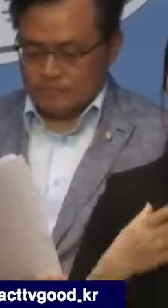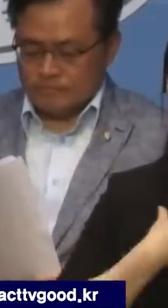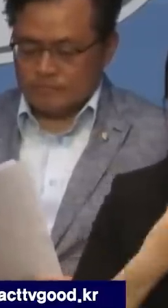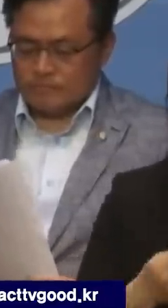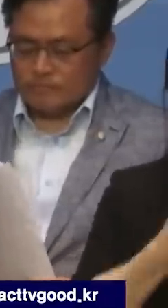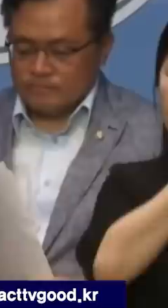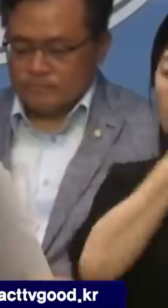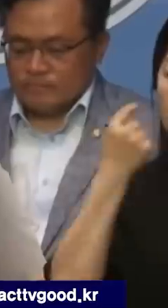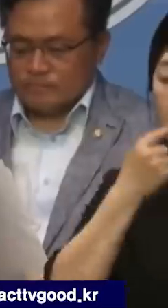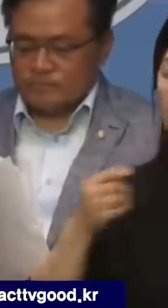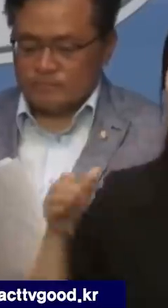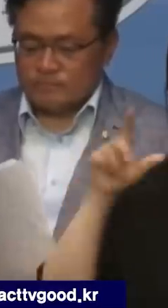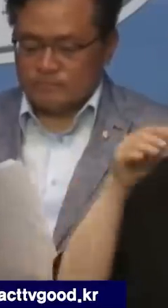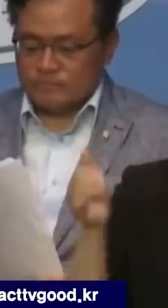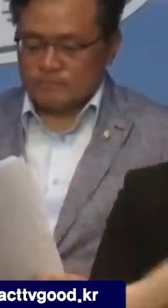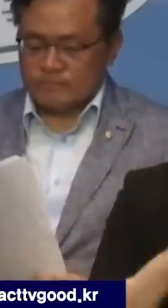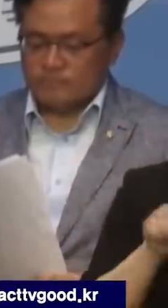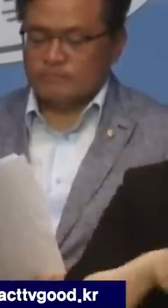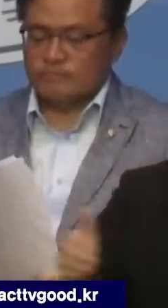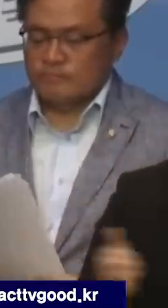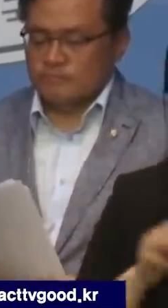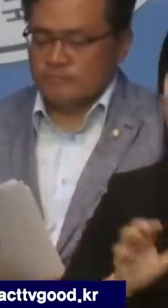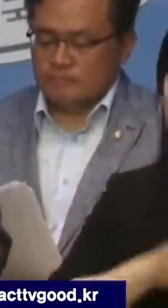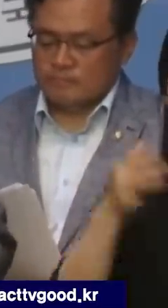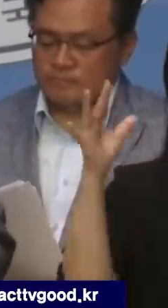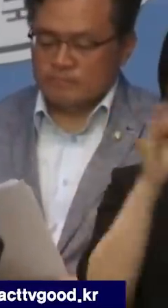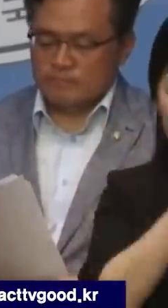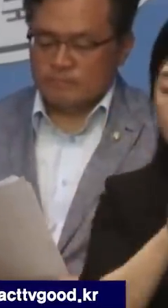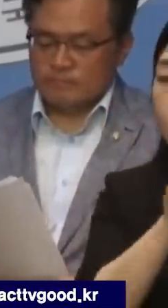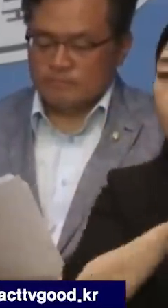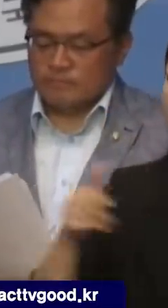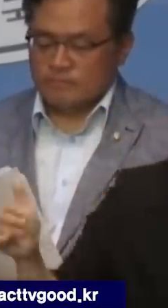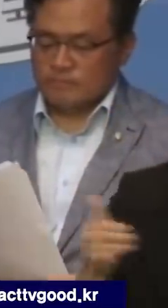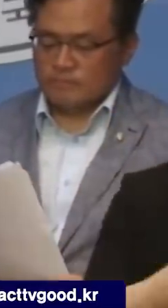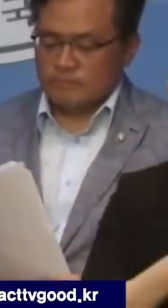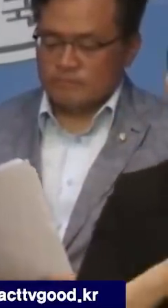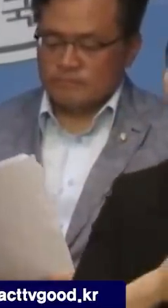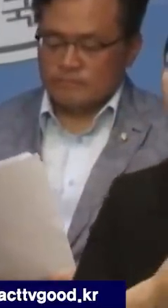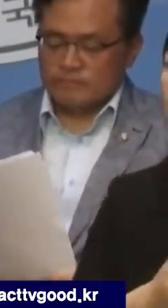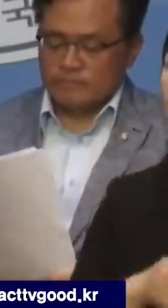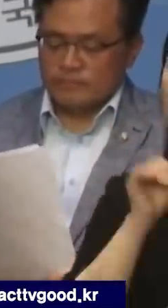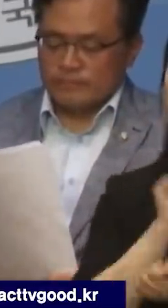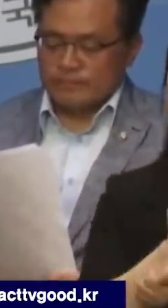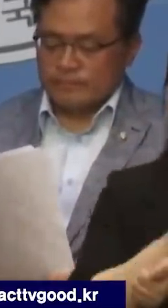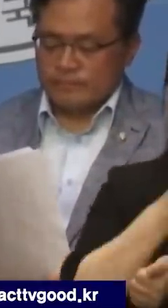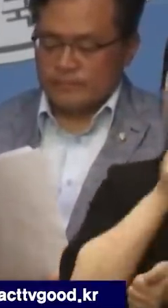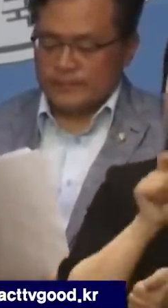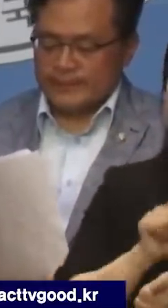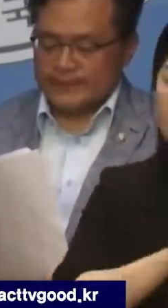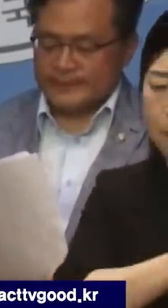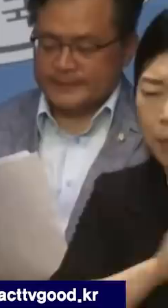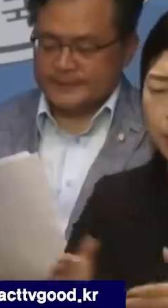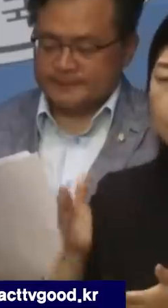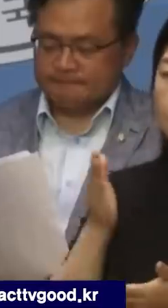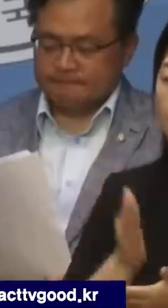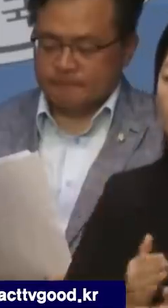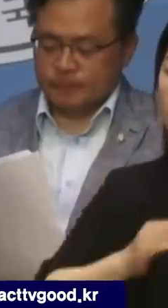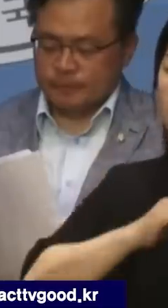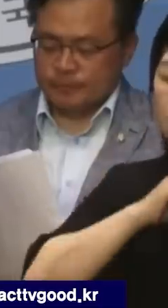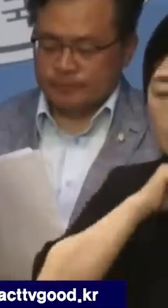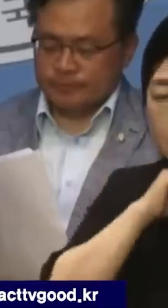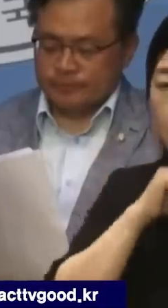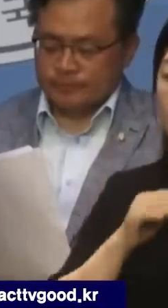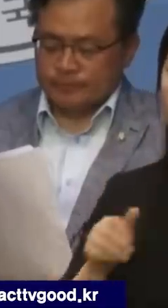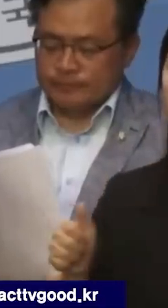안전한 검증이 끝날 때까지 세계인들이 동의할 때까지 오염수 버리지 말고